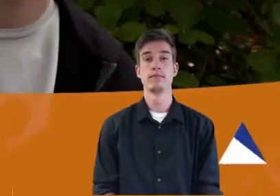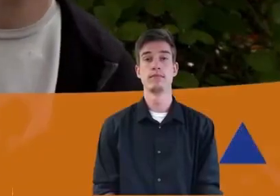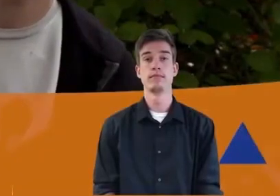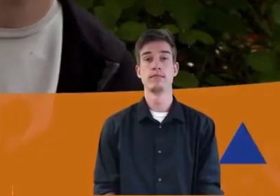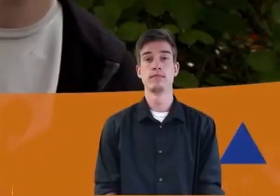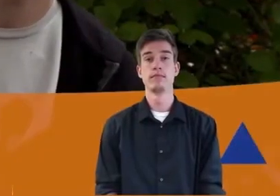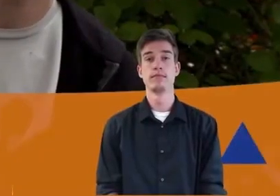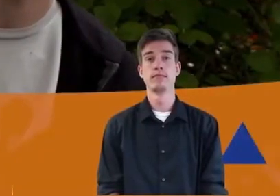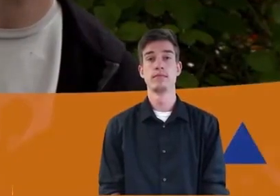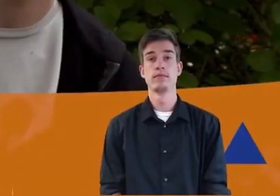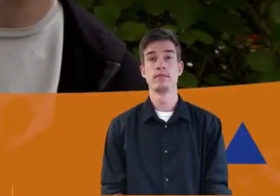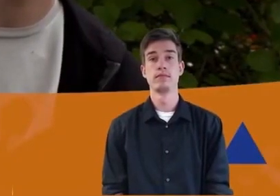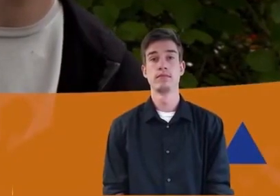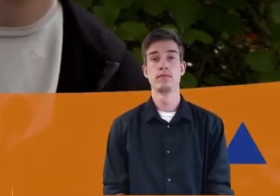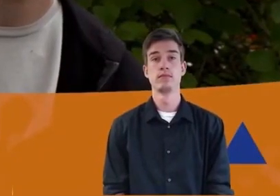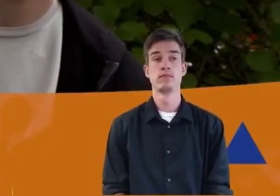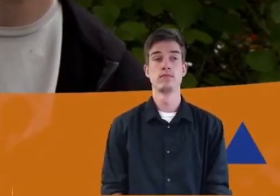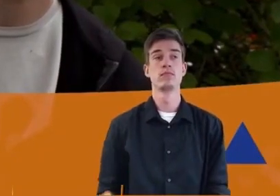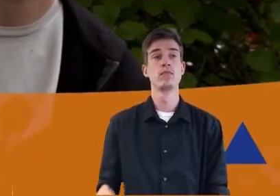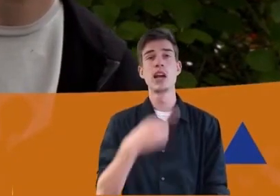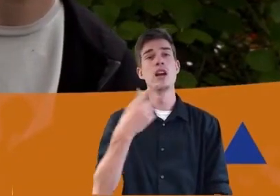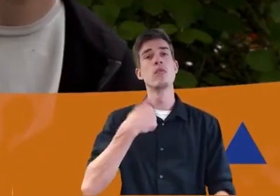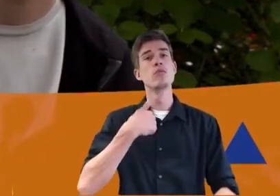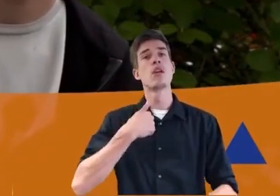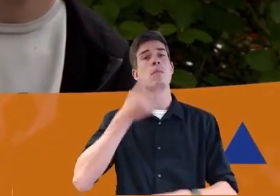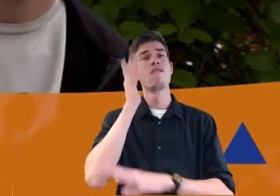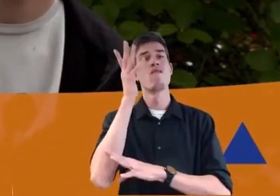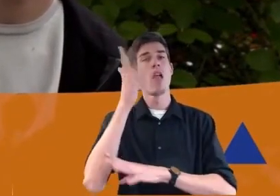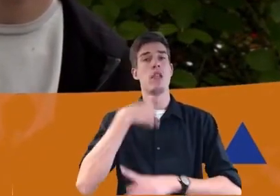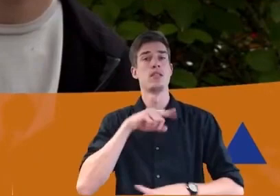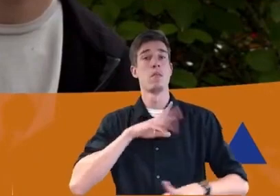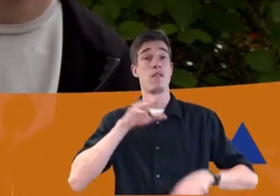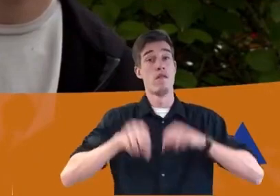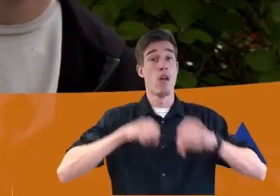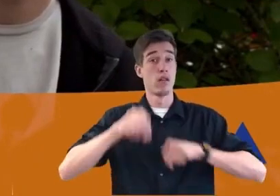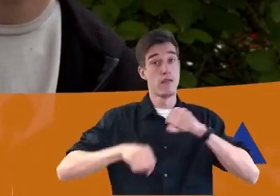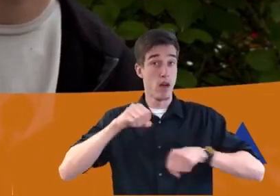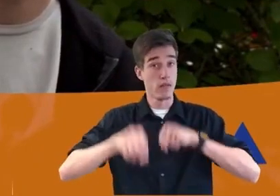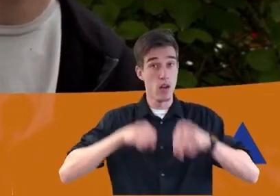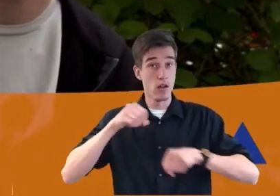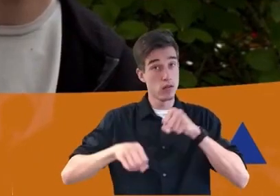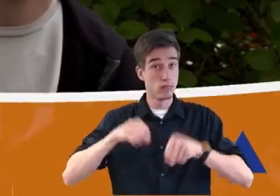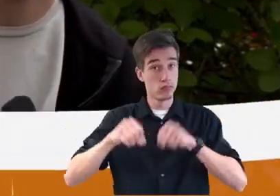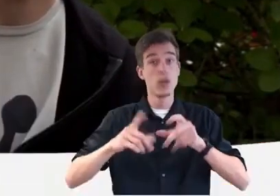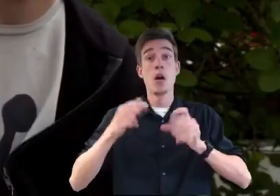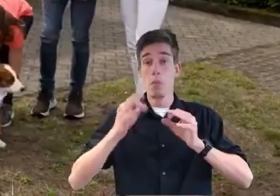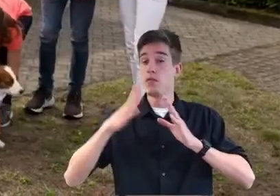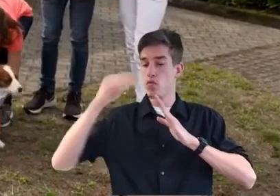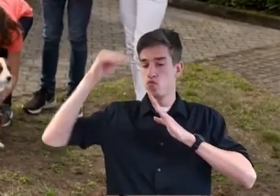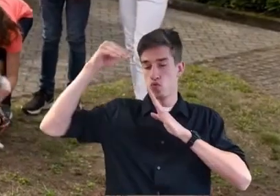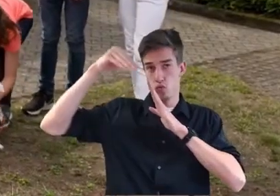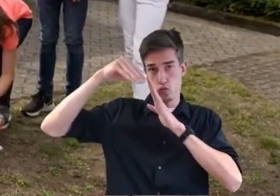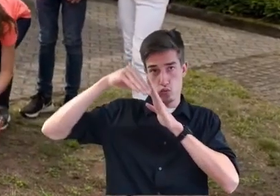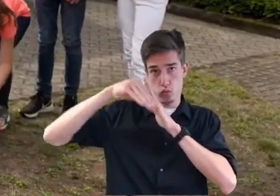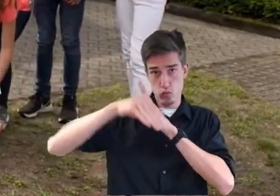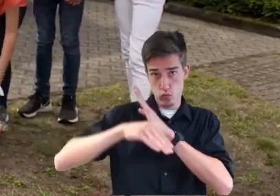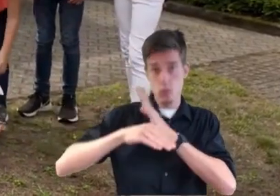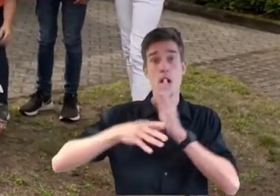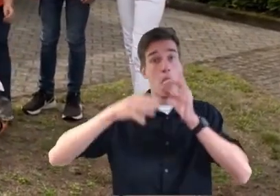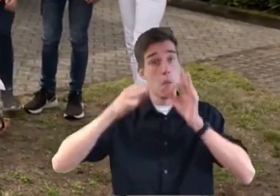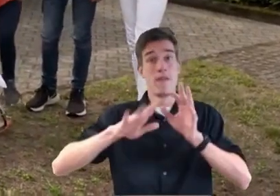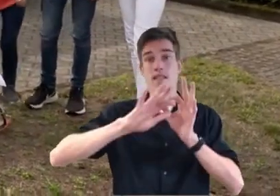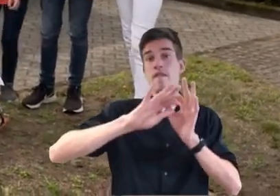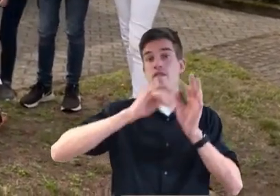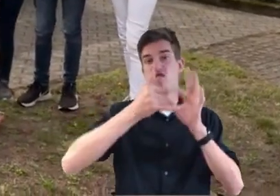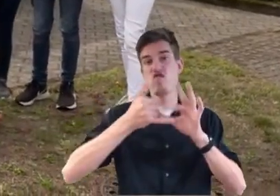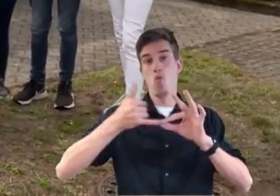Also ich war halt im Wald Mountainbike fahren und dann bin ich eine Abfahrt runtergefahren und dann war da eine Wurzel.